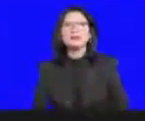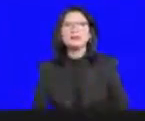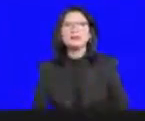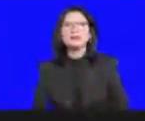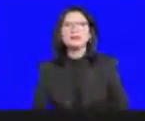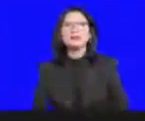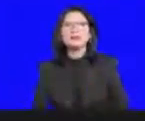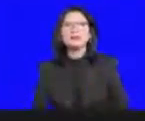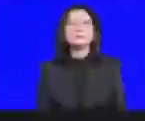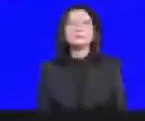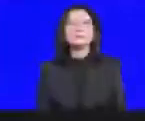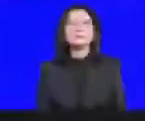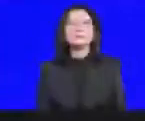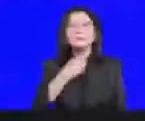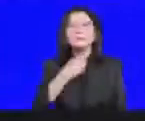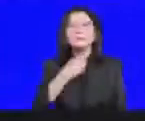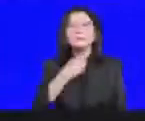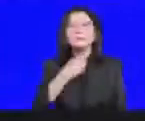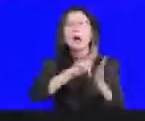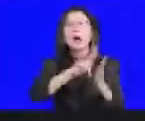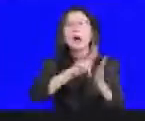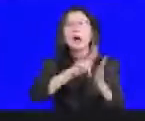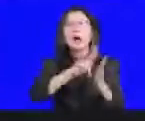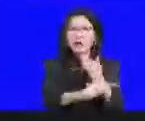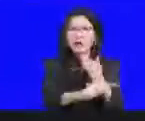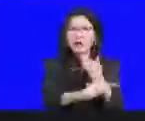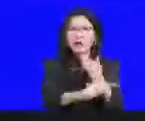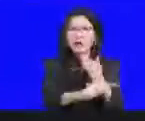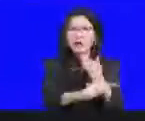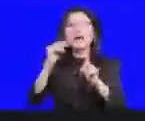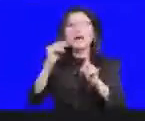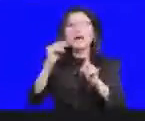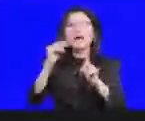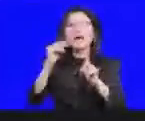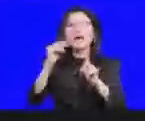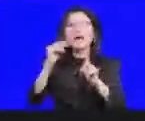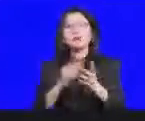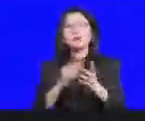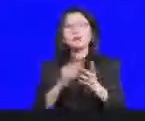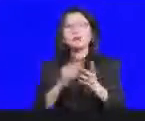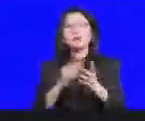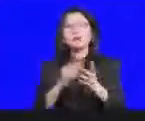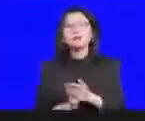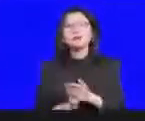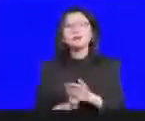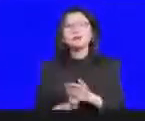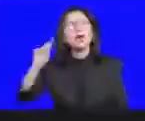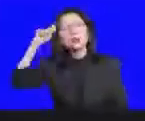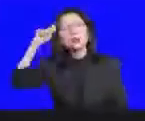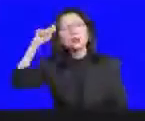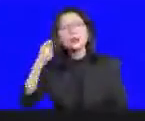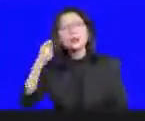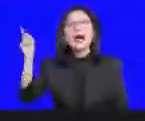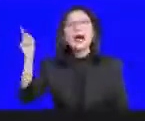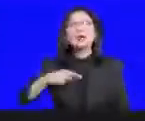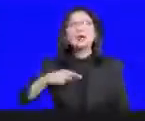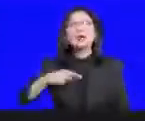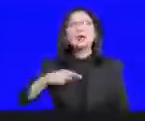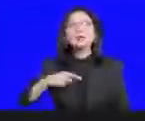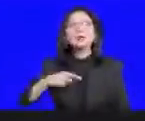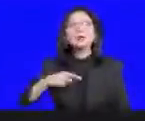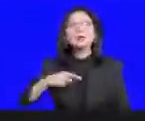Baik. Kami sadar bahwa program kerja Bunda PAUD tidak akan berhasil tanpa kolaborasi semua